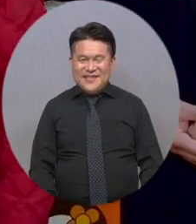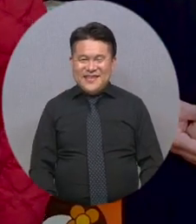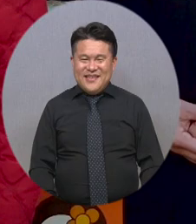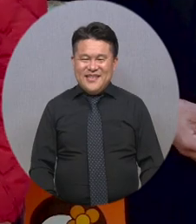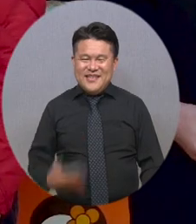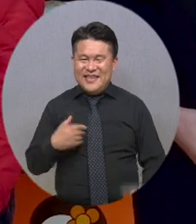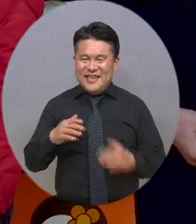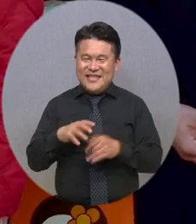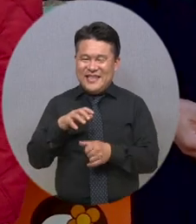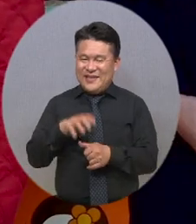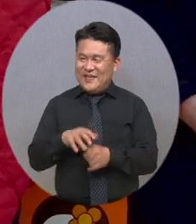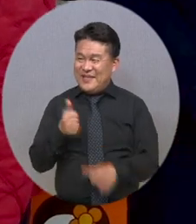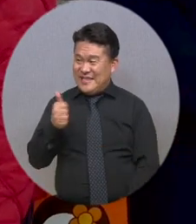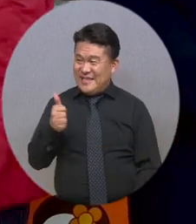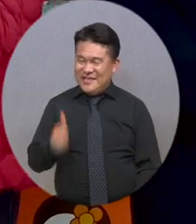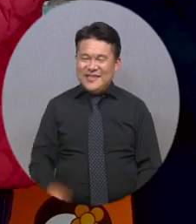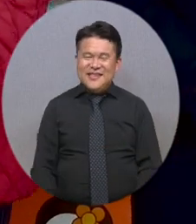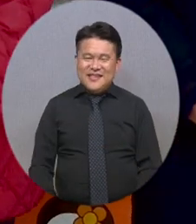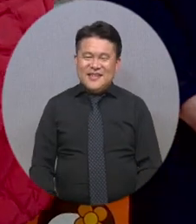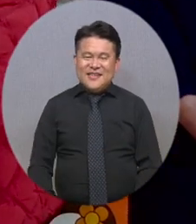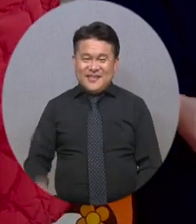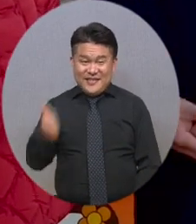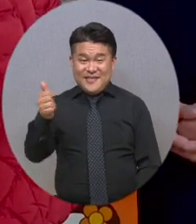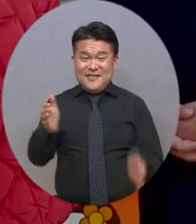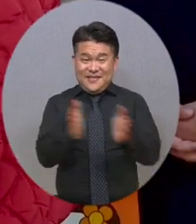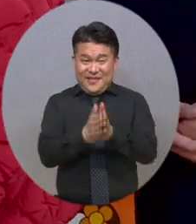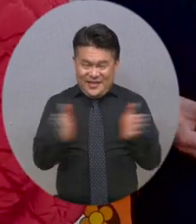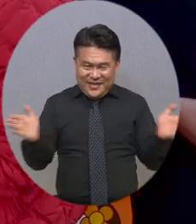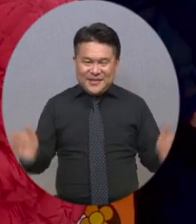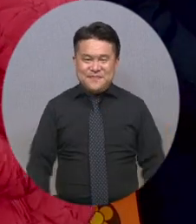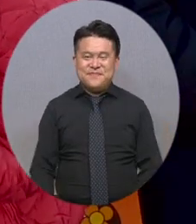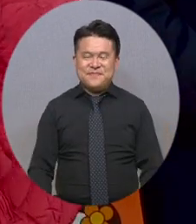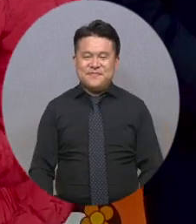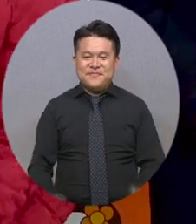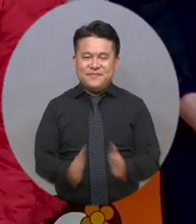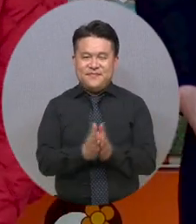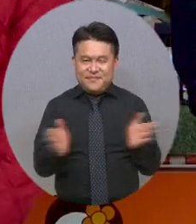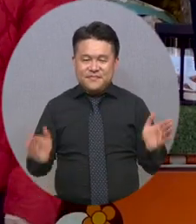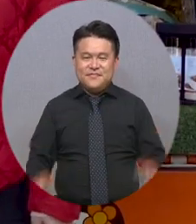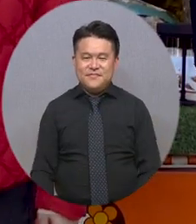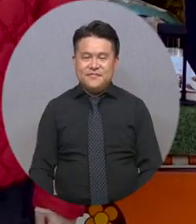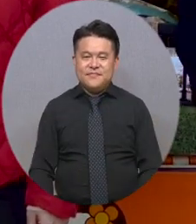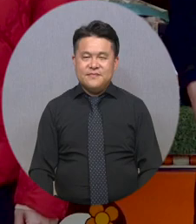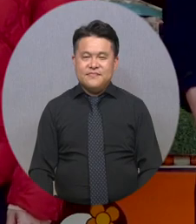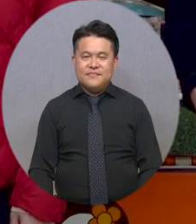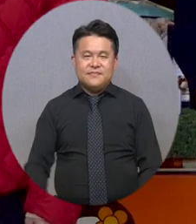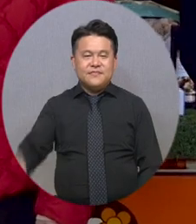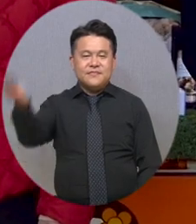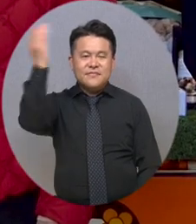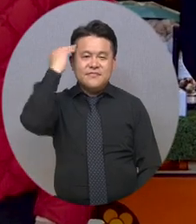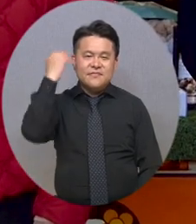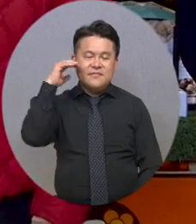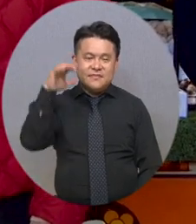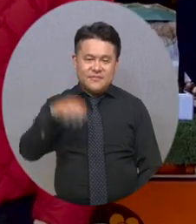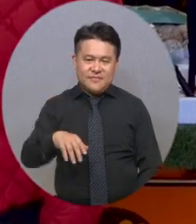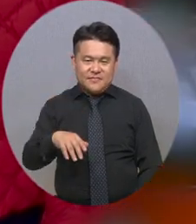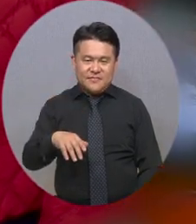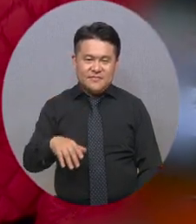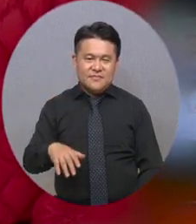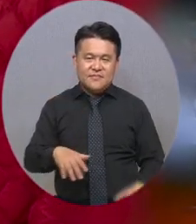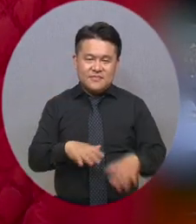최고. 우리 집 표고 최고. 자, 들어갑니다. 30초. 시작. 대한민국에서